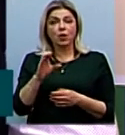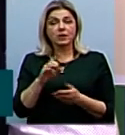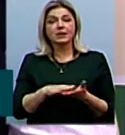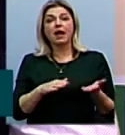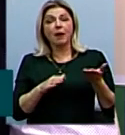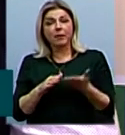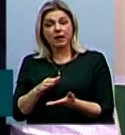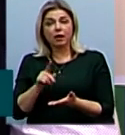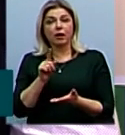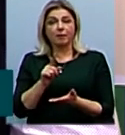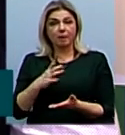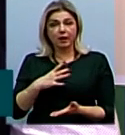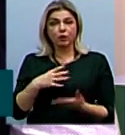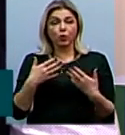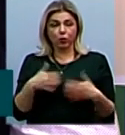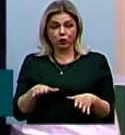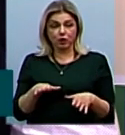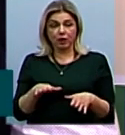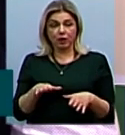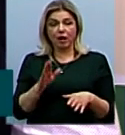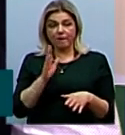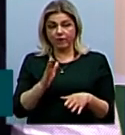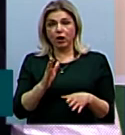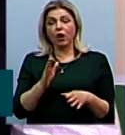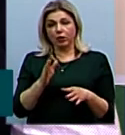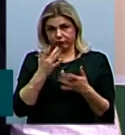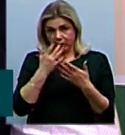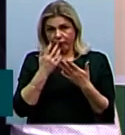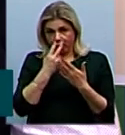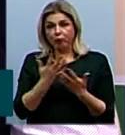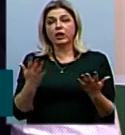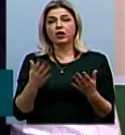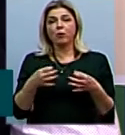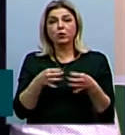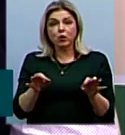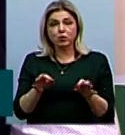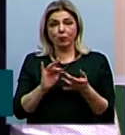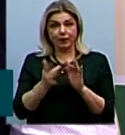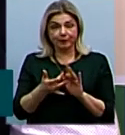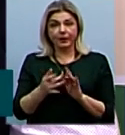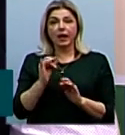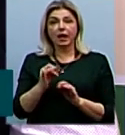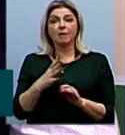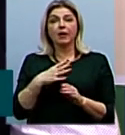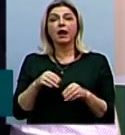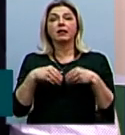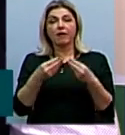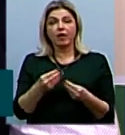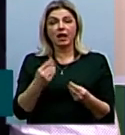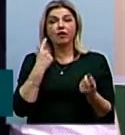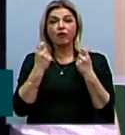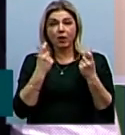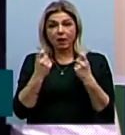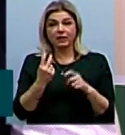запыты должны быть уже в публичном доступе. Мы давали западам доступ к публичной информации дважды и так